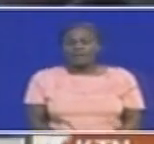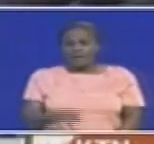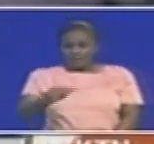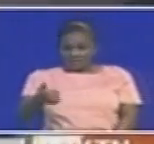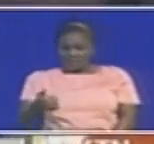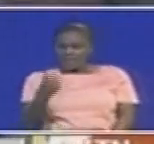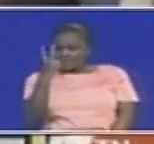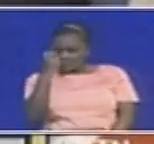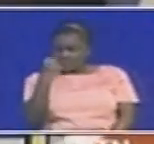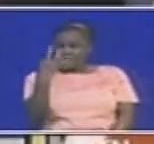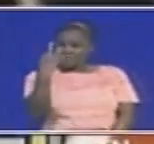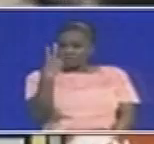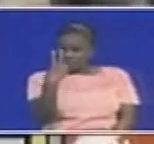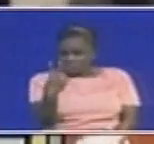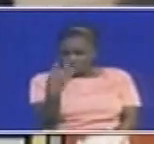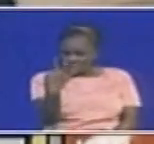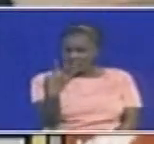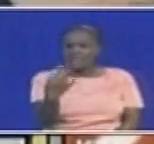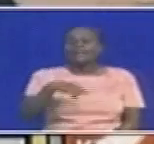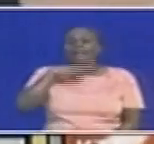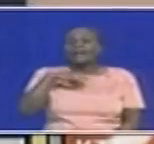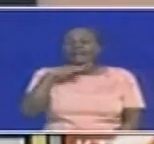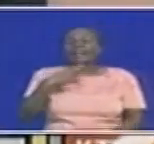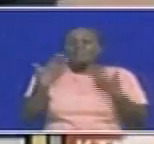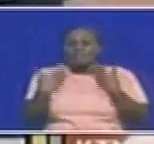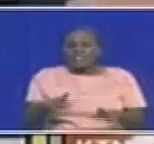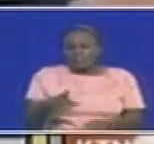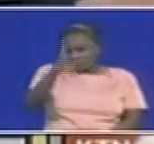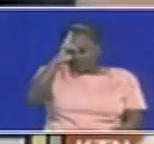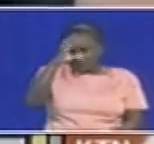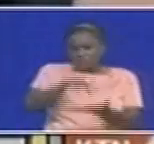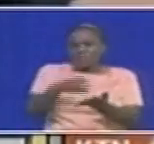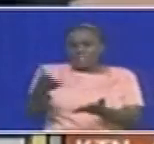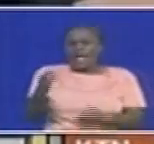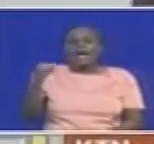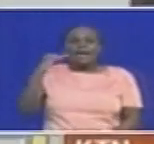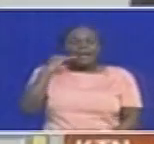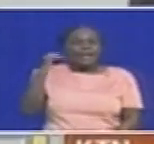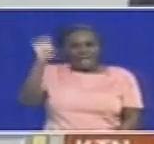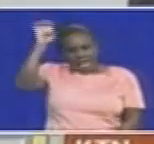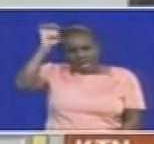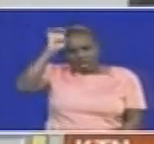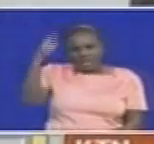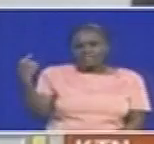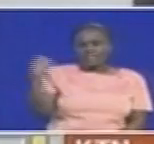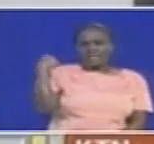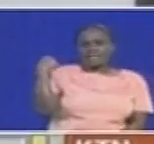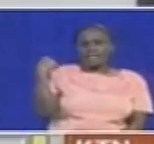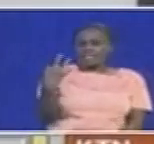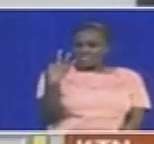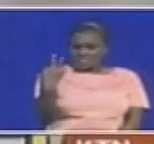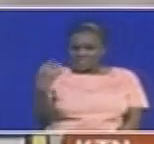Kwingineko, washukiwa watatu wa ujambazi walipigwa risasi na kuuawa na maafisa wa polisi katika mtaa wa Langas mjini Eldoret hapo jana. Watatu